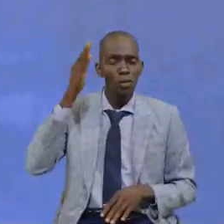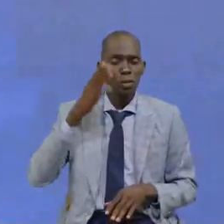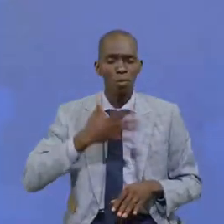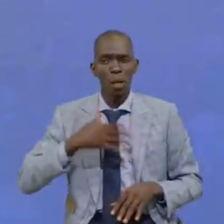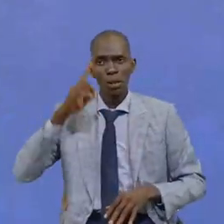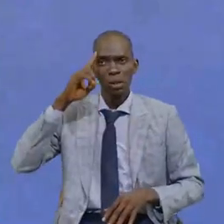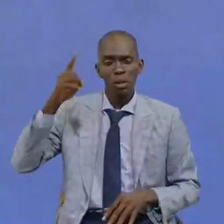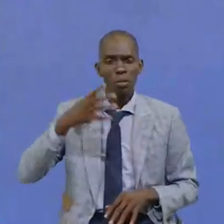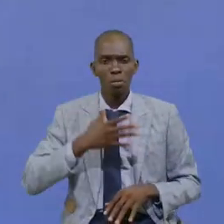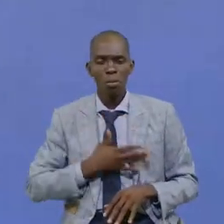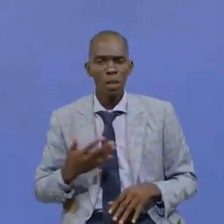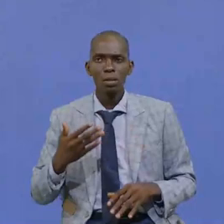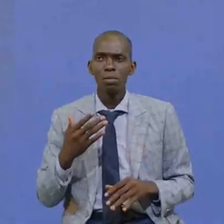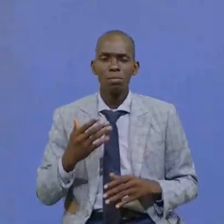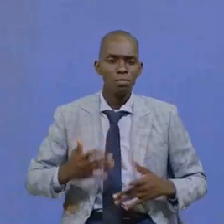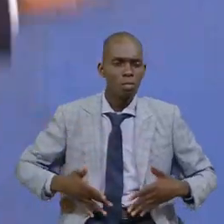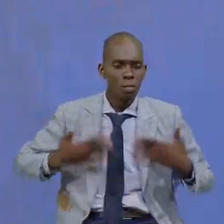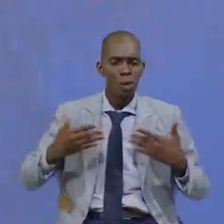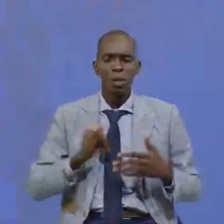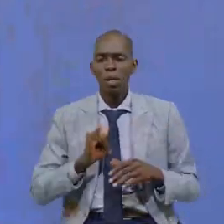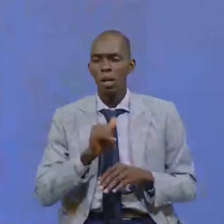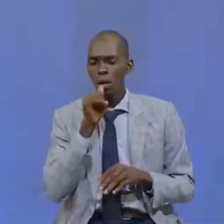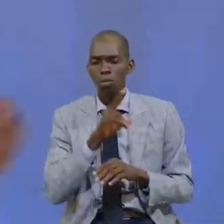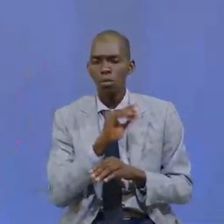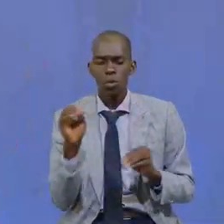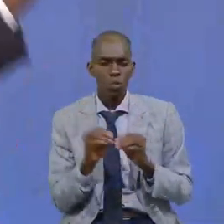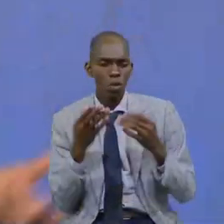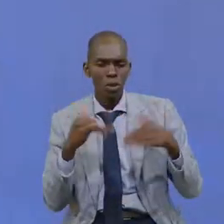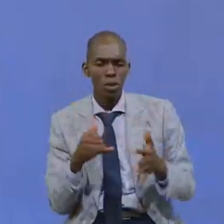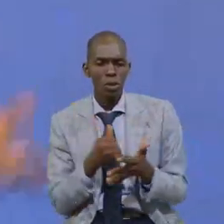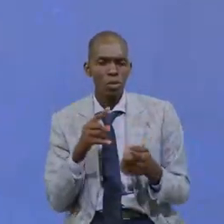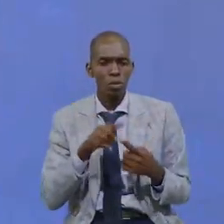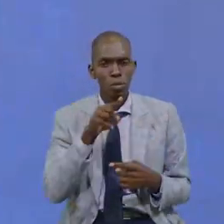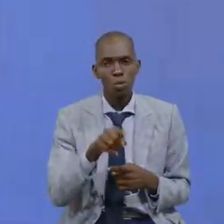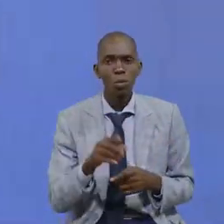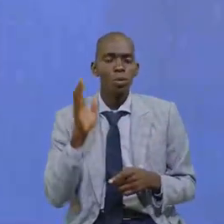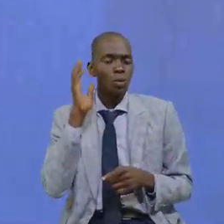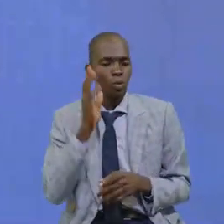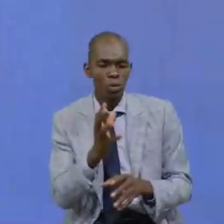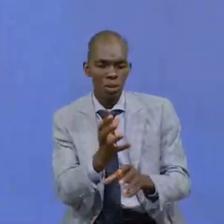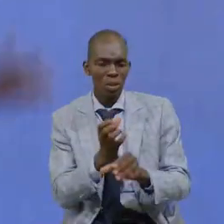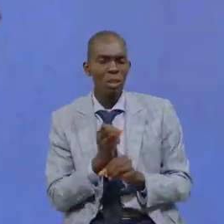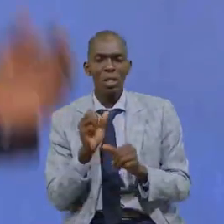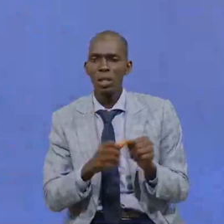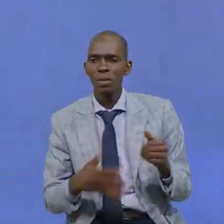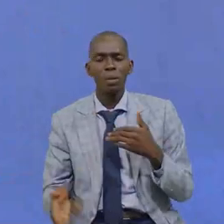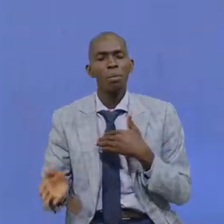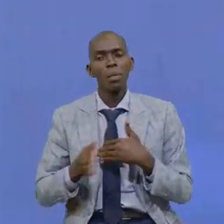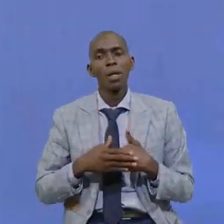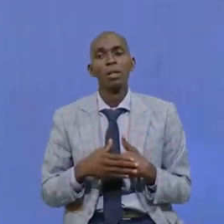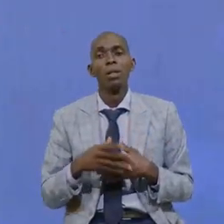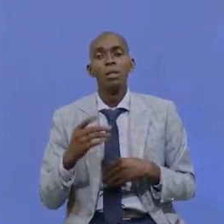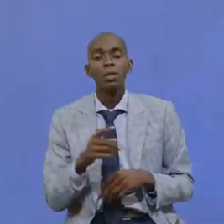Je récupère ma destinée. Je ne la vends plus. Tu auras la possession de toutes